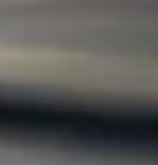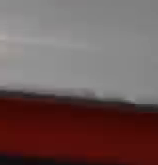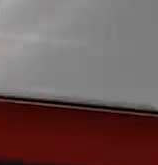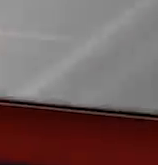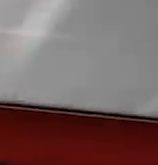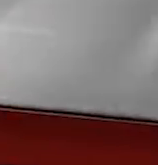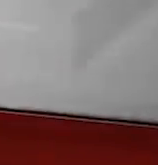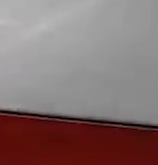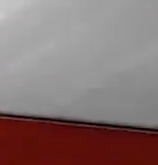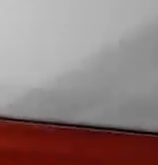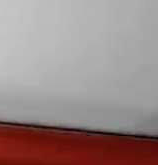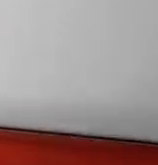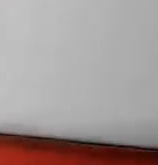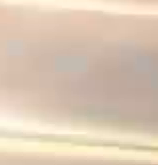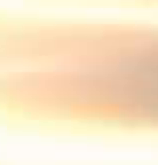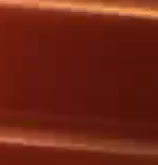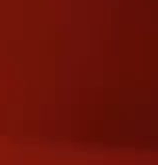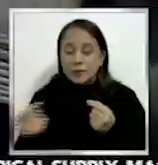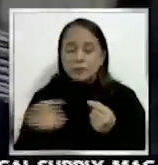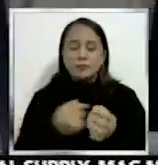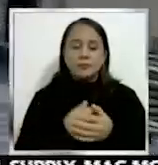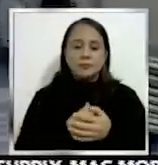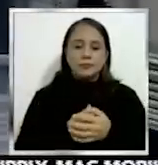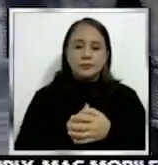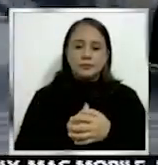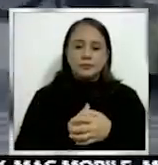Moro. Exclusive!